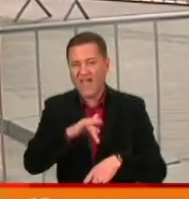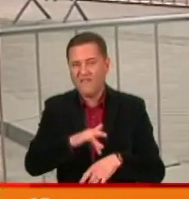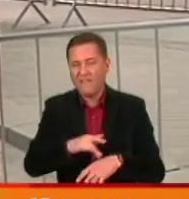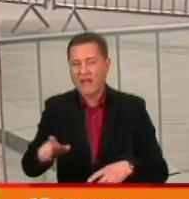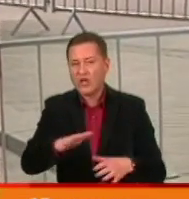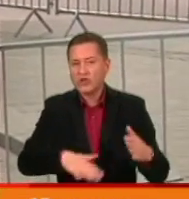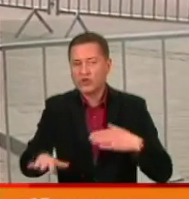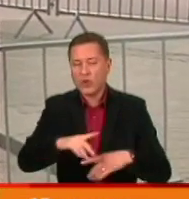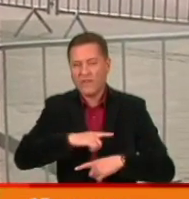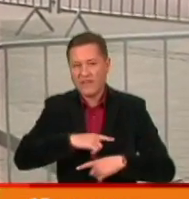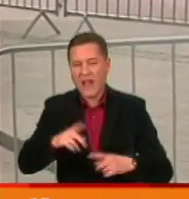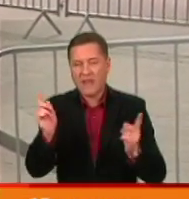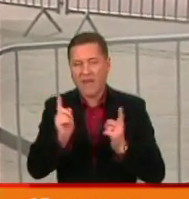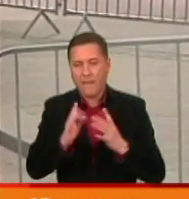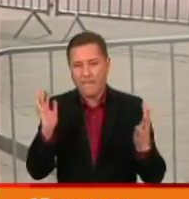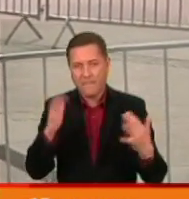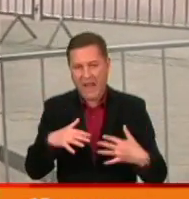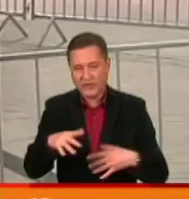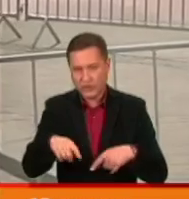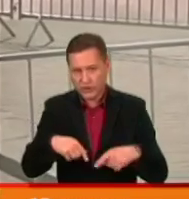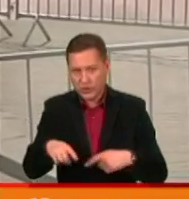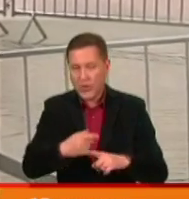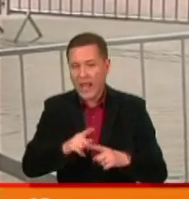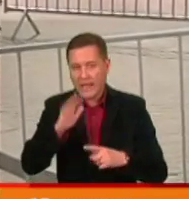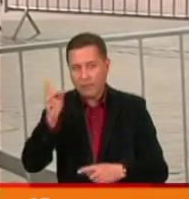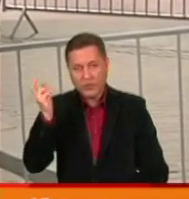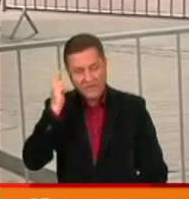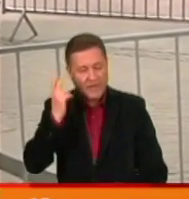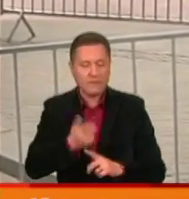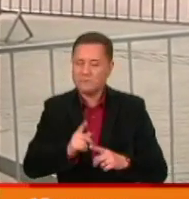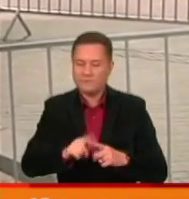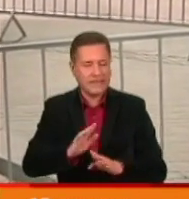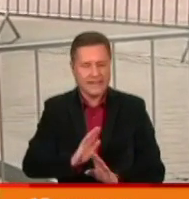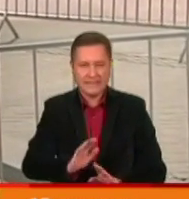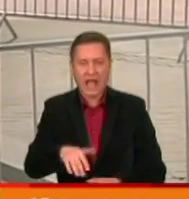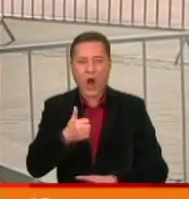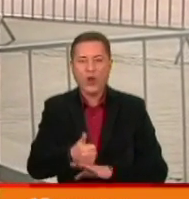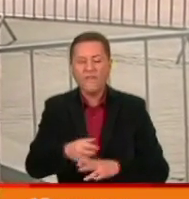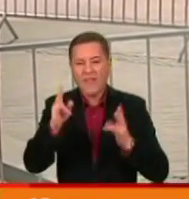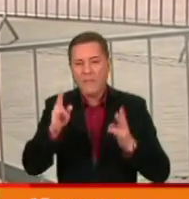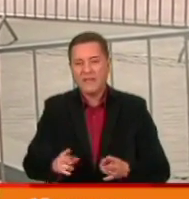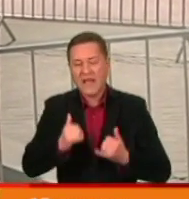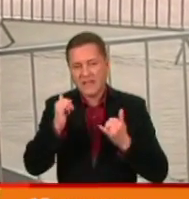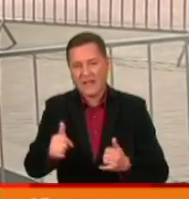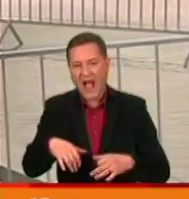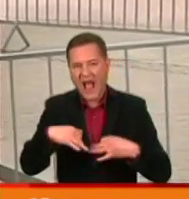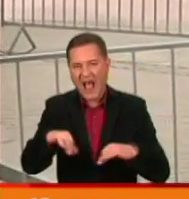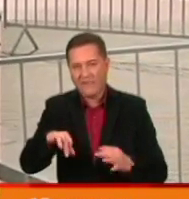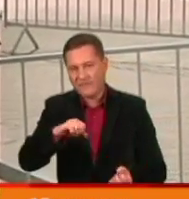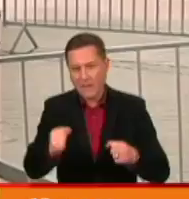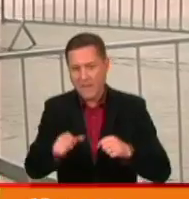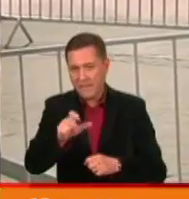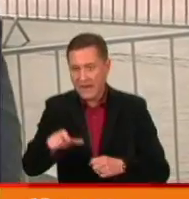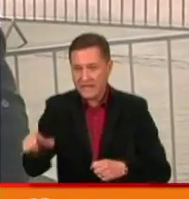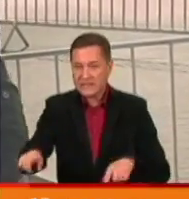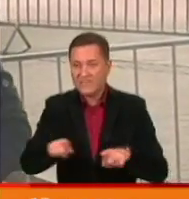фінального матчу Ліги чемпіонів, який відбудеться в Києві. І насправді, навіть не це головна біда для столичного автомобіліста. Справа в тому, що ось